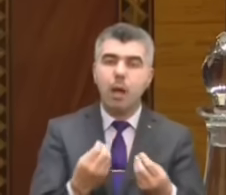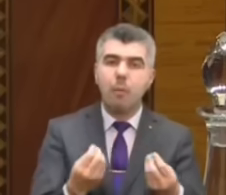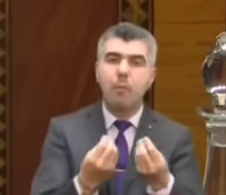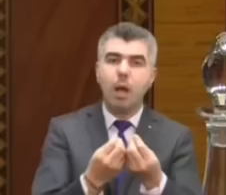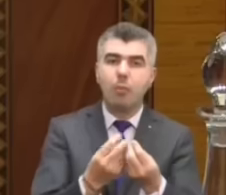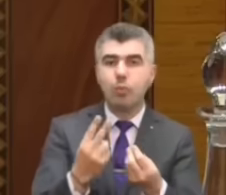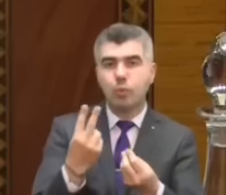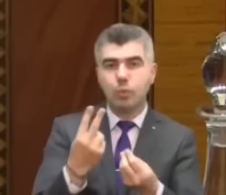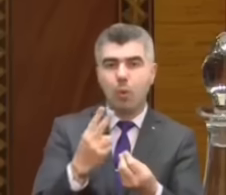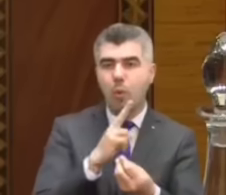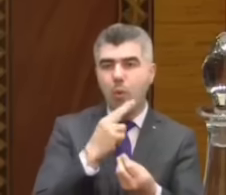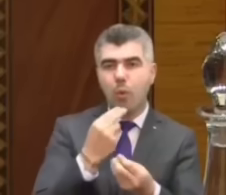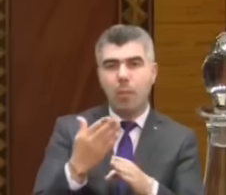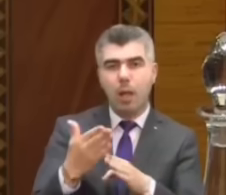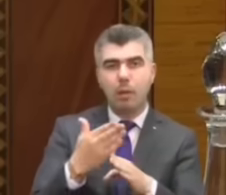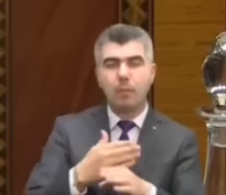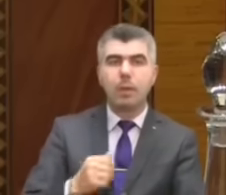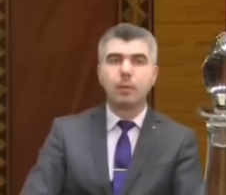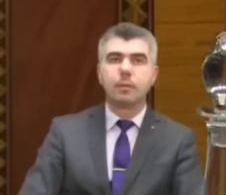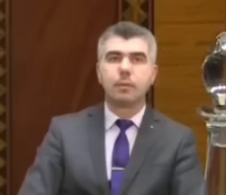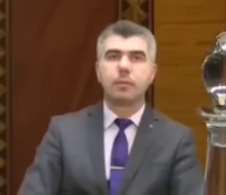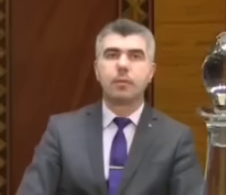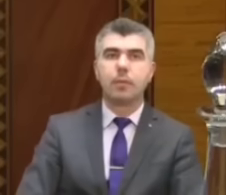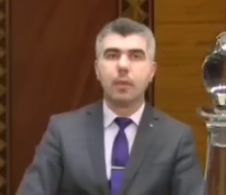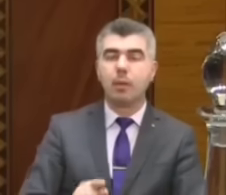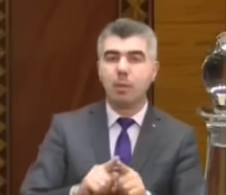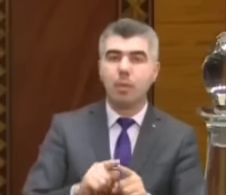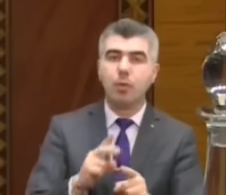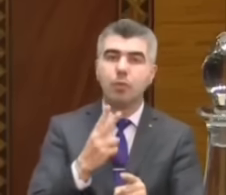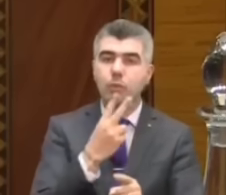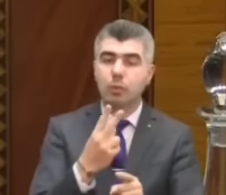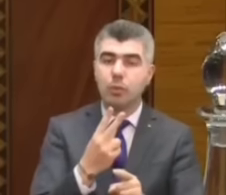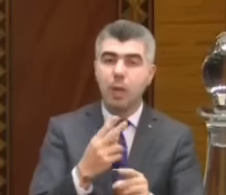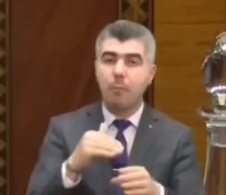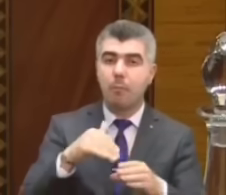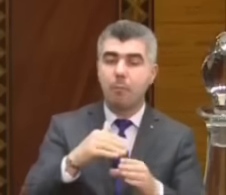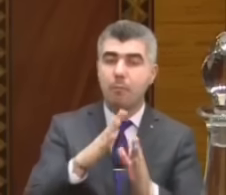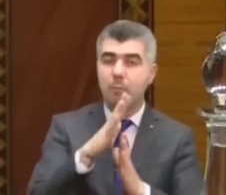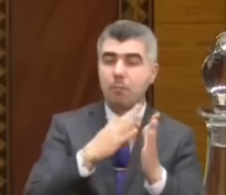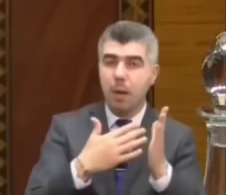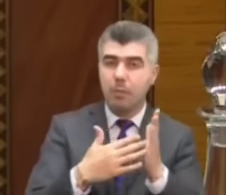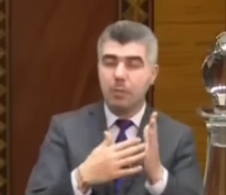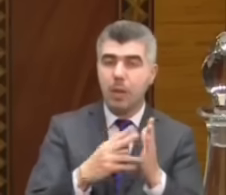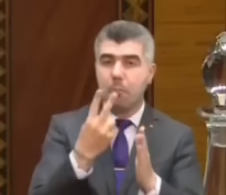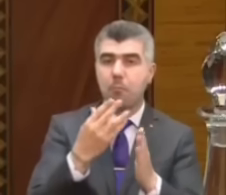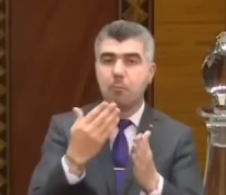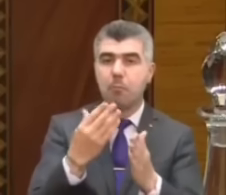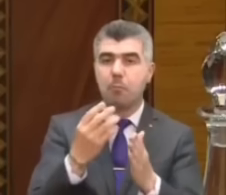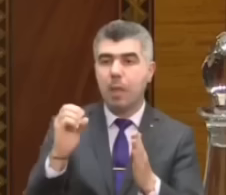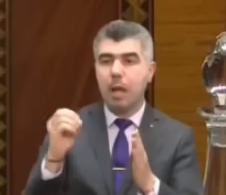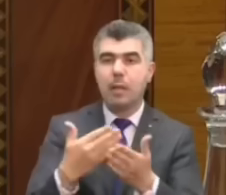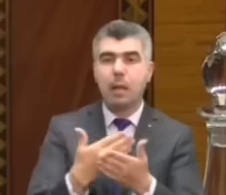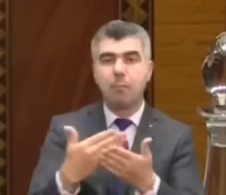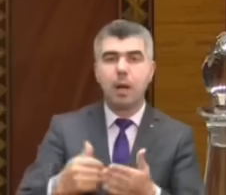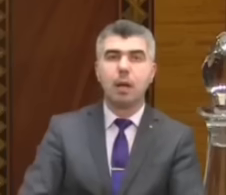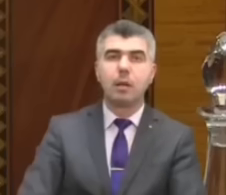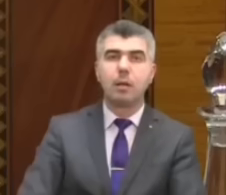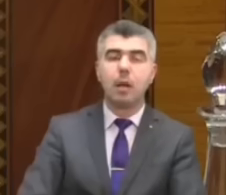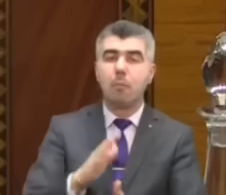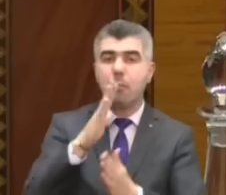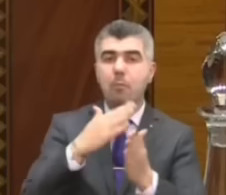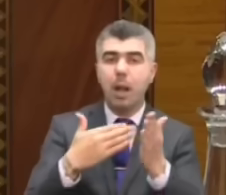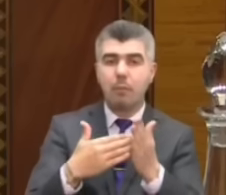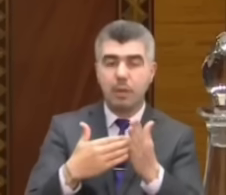فاتوا، انتم مشاركين على جوج البرامج هامه صرفت عليهم ما يقارب 200 مليار. برنامج تقليص الفوارق